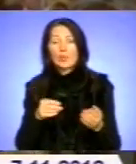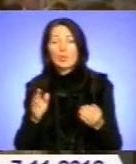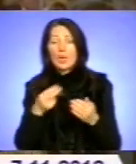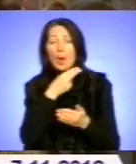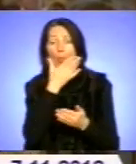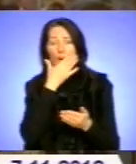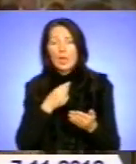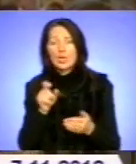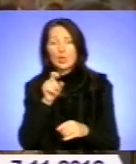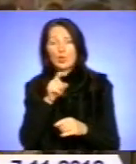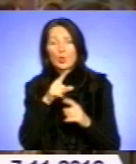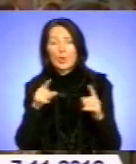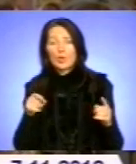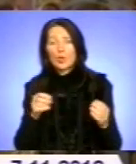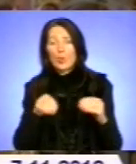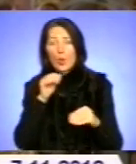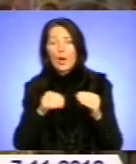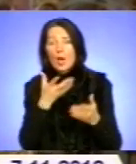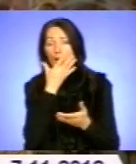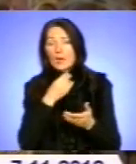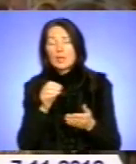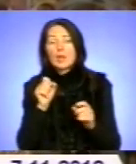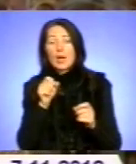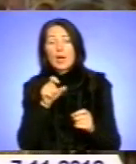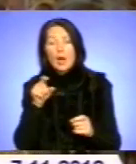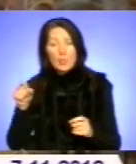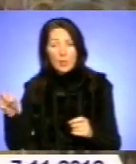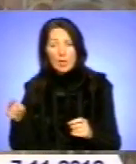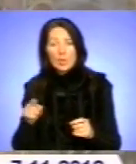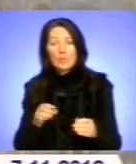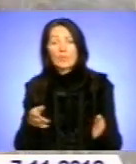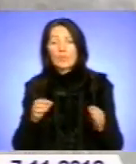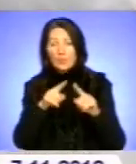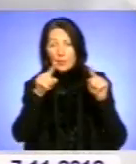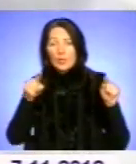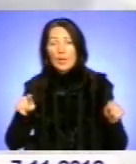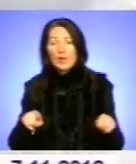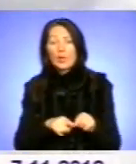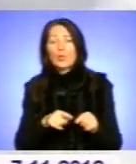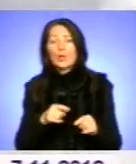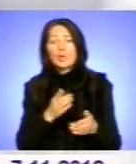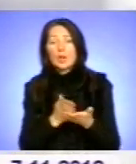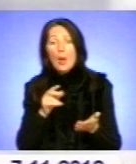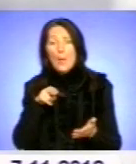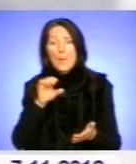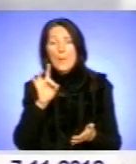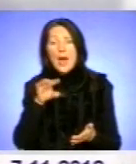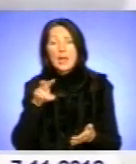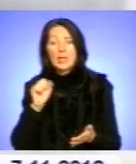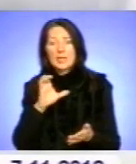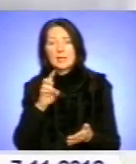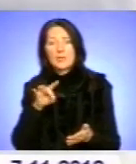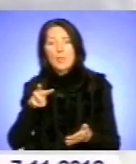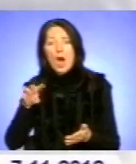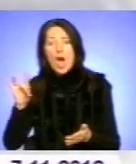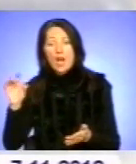і вставили в зіркоподібний кіот, промені якого викладені перлами і смарагдами. Почаївська ікона Божої Матері вже була у Десятинній